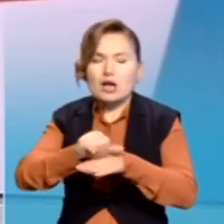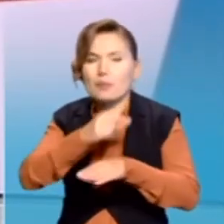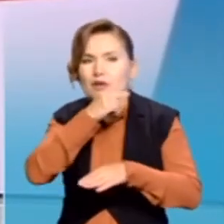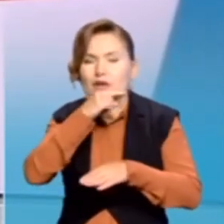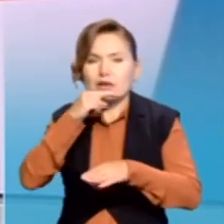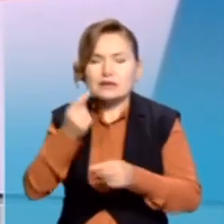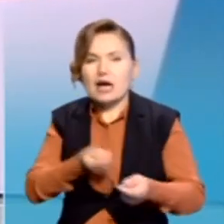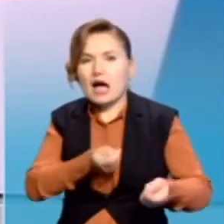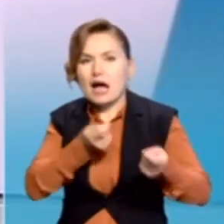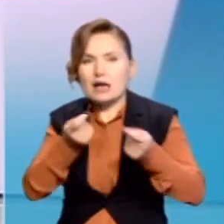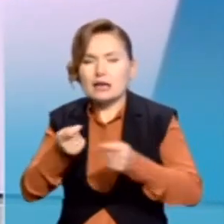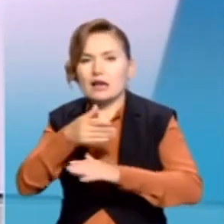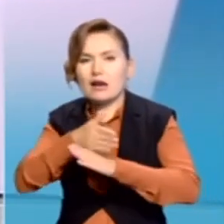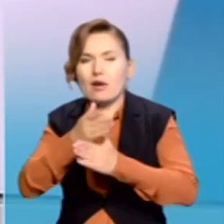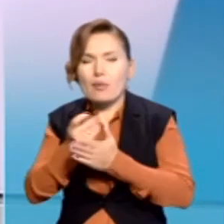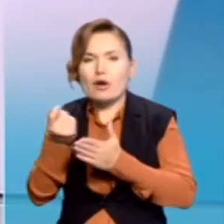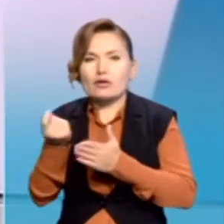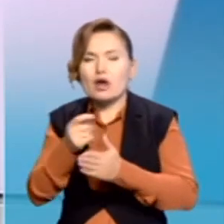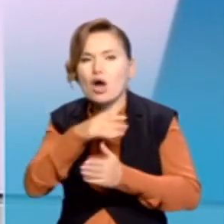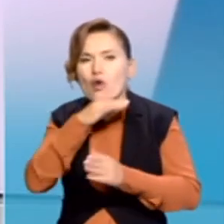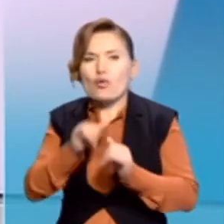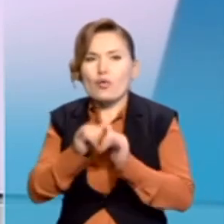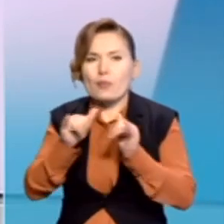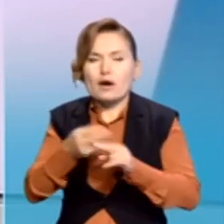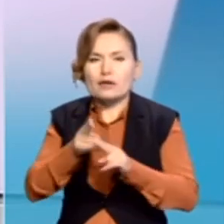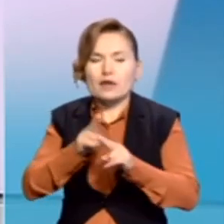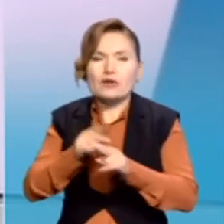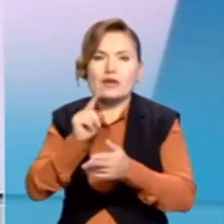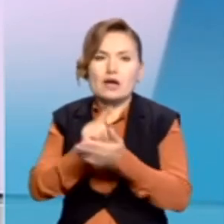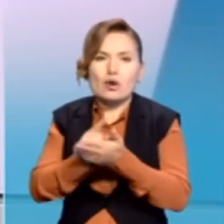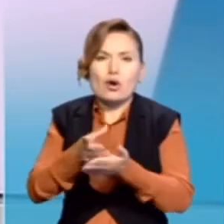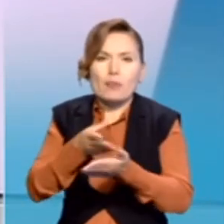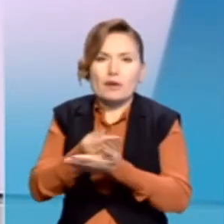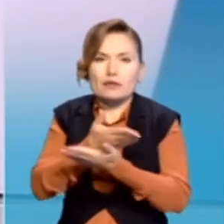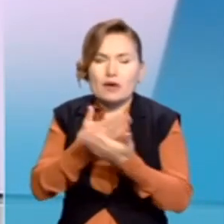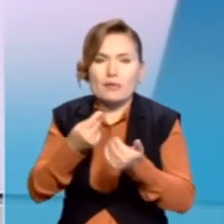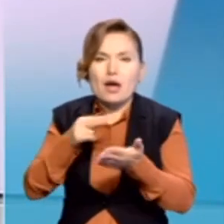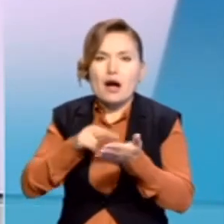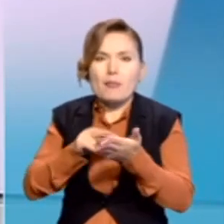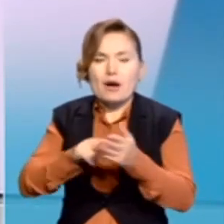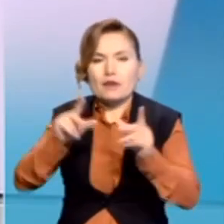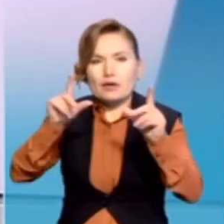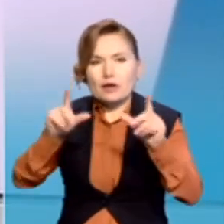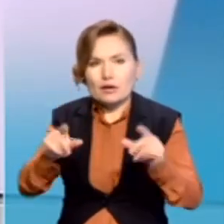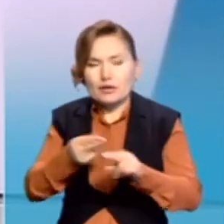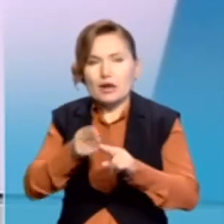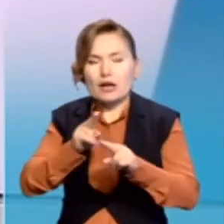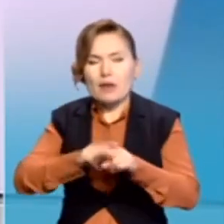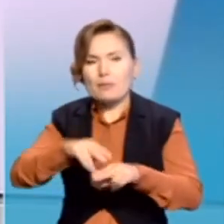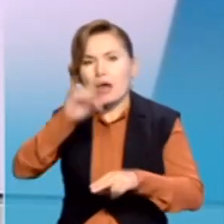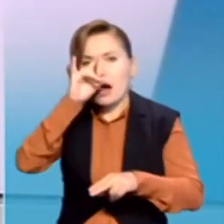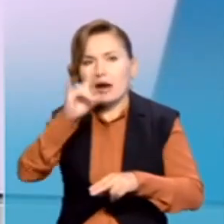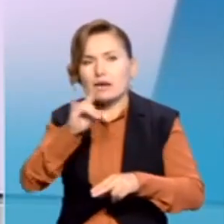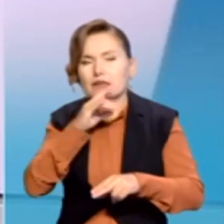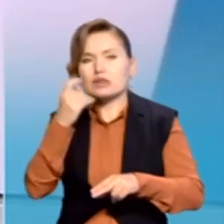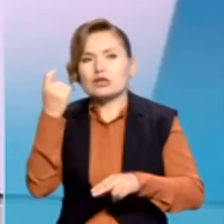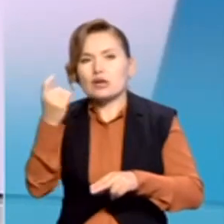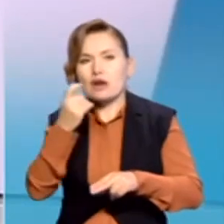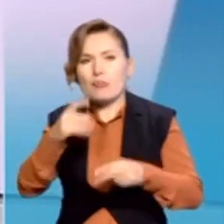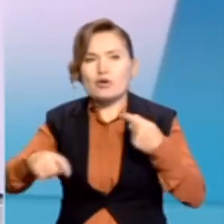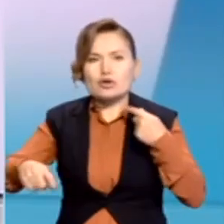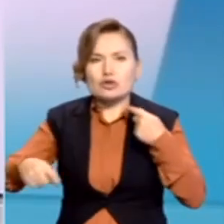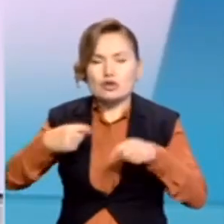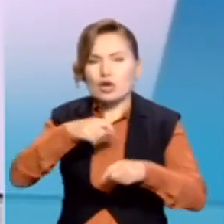жоқ. Әрі қосымша құн салығы мен кедендік алымдар төленбейтіндіктен бидайдың бағасы түседі. Бұл жағдай отандық шаруаларды шығынға батыруы